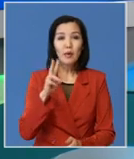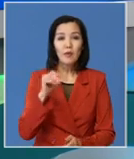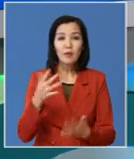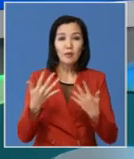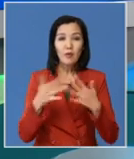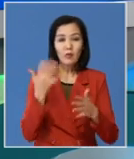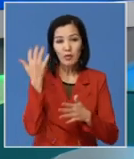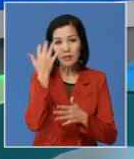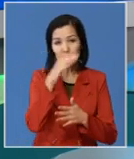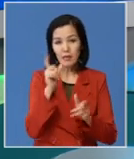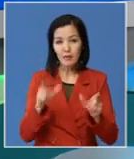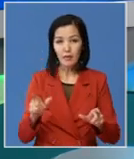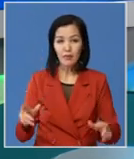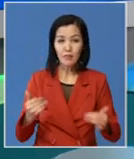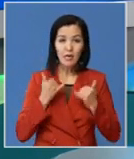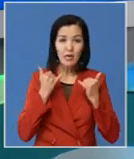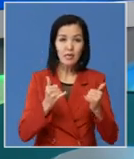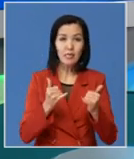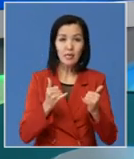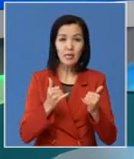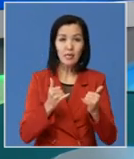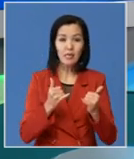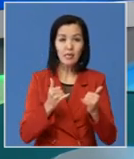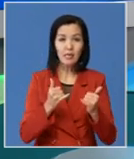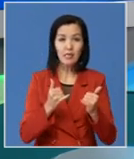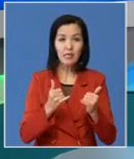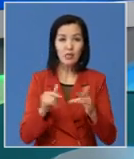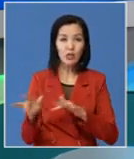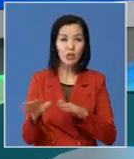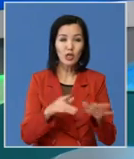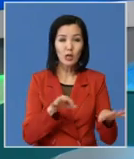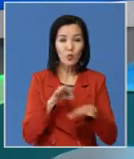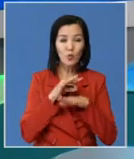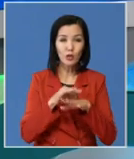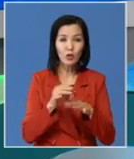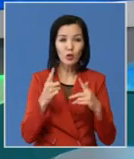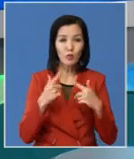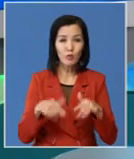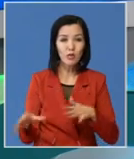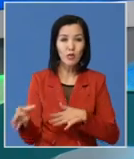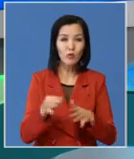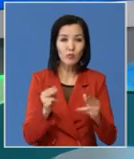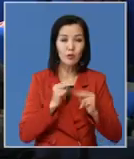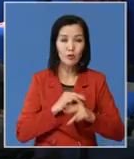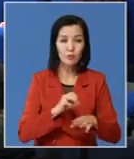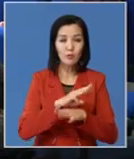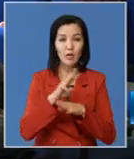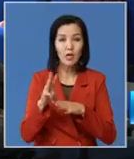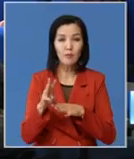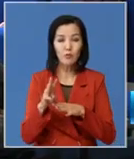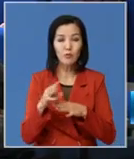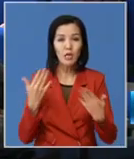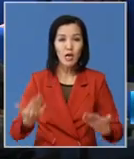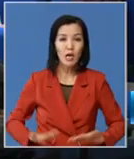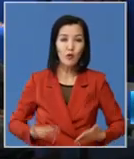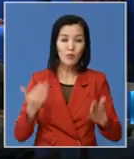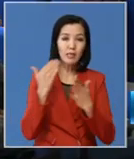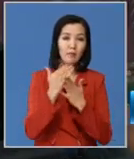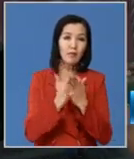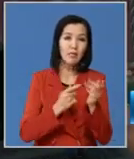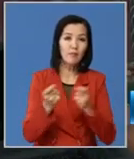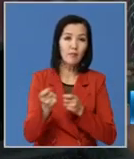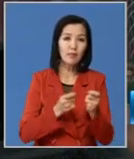қирап, ғимараттар зақымданған. Қазір апат аймағында құтқару, іздестіру жұмыстары жүргізіліп жатыр. Нәтижесінде 200-ге жуық тұрғын құтқарылды. Айта